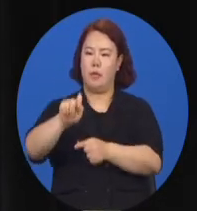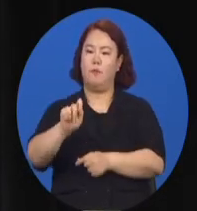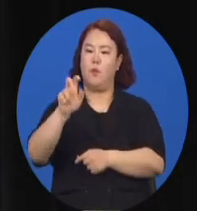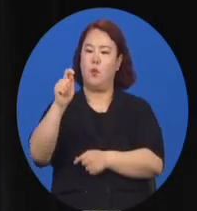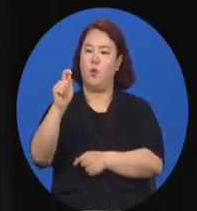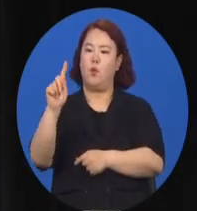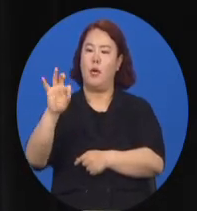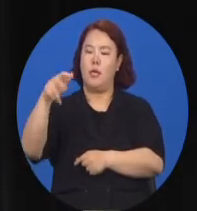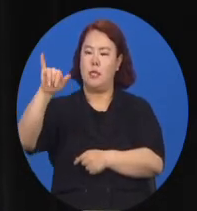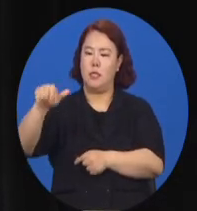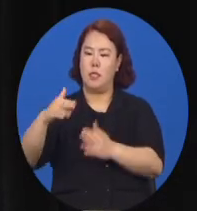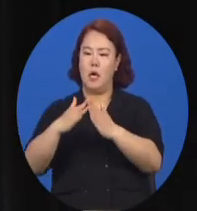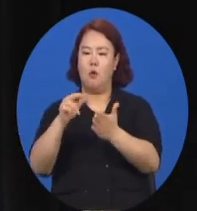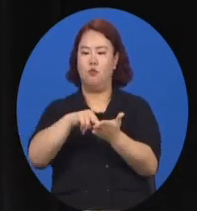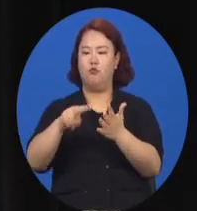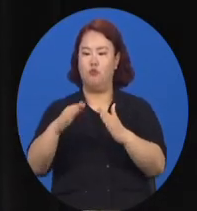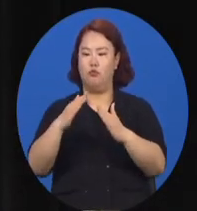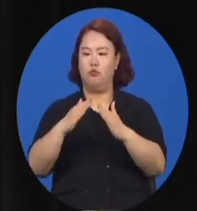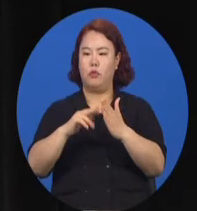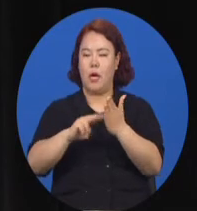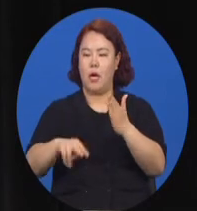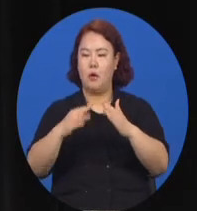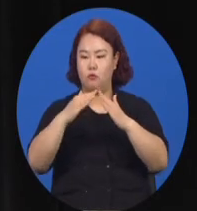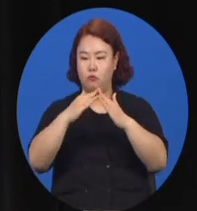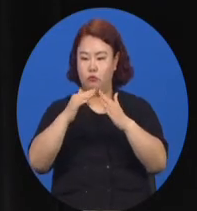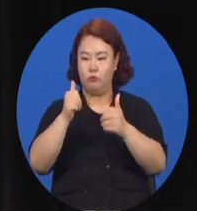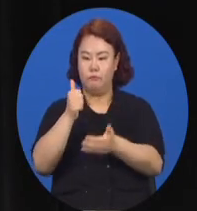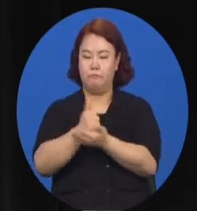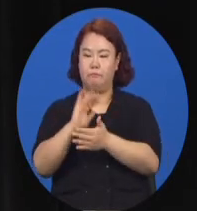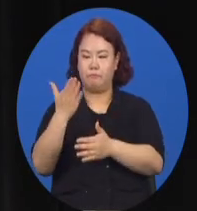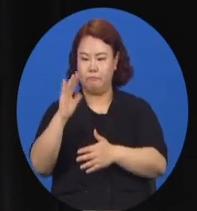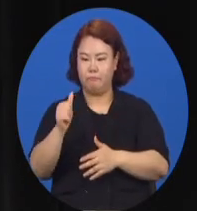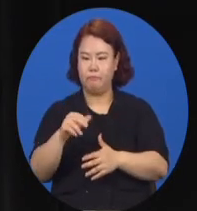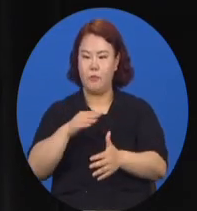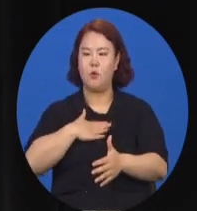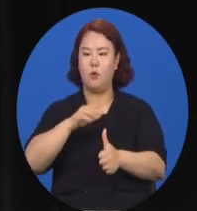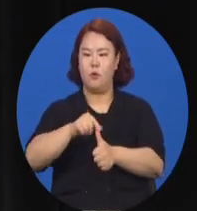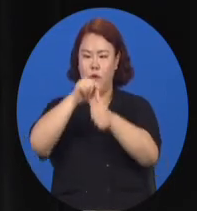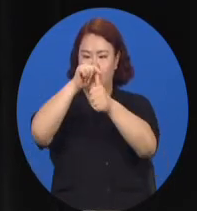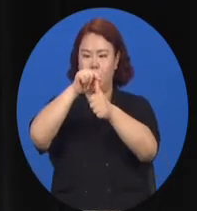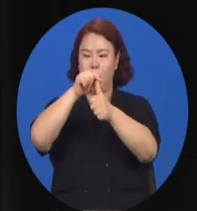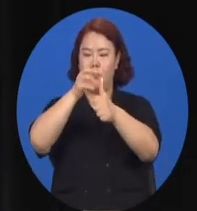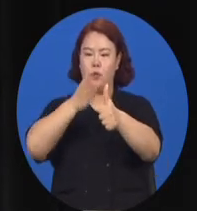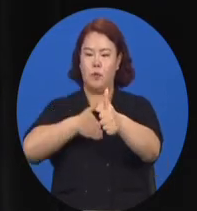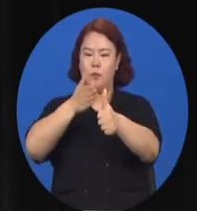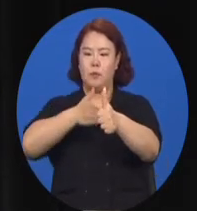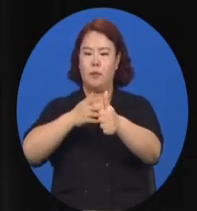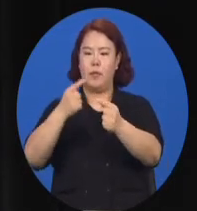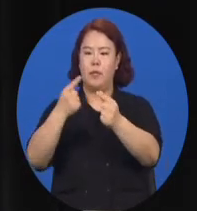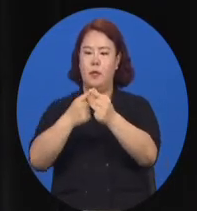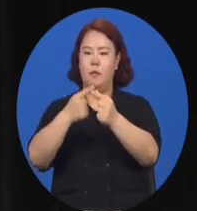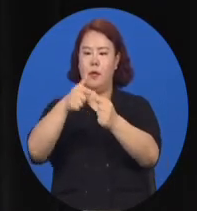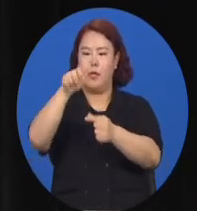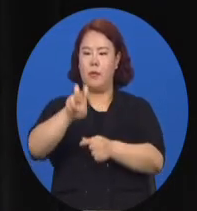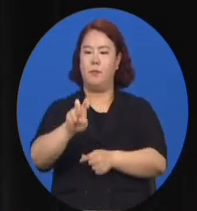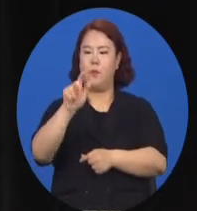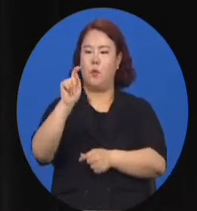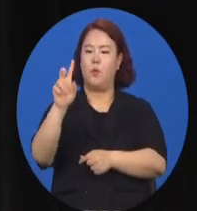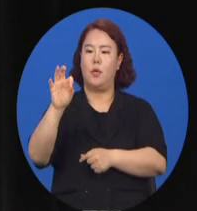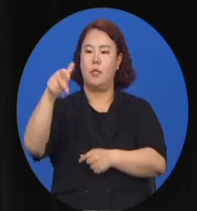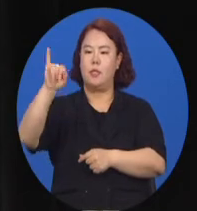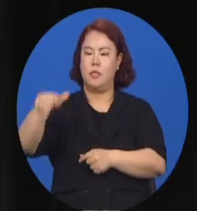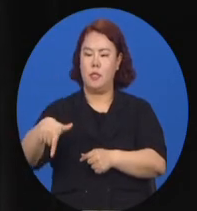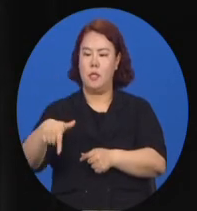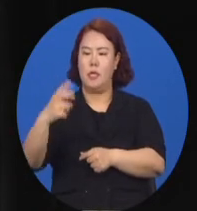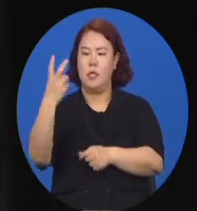않겠습니까? 문재인의 동반자 김광직을 선택해 주십시오. 기호 1번 김광직에게 24년